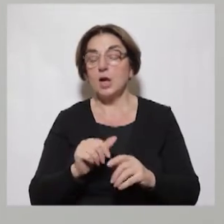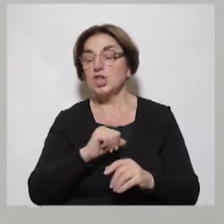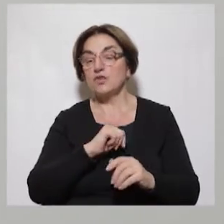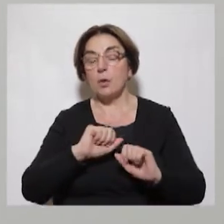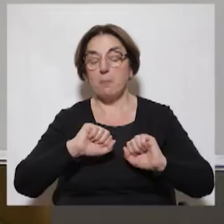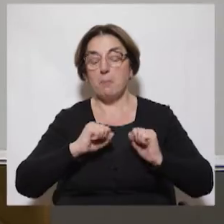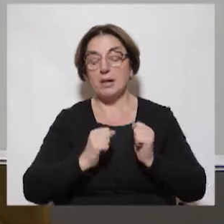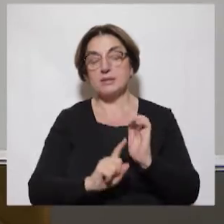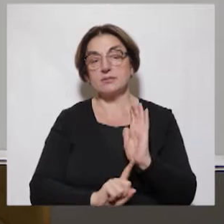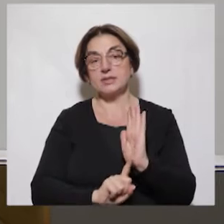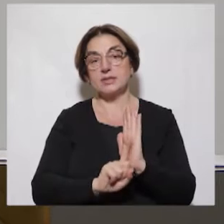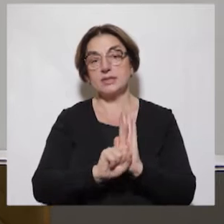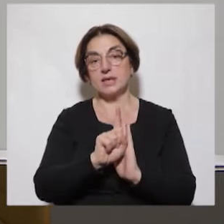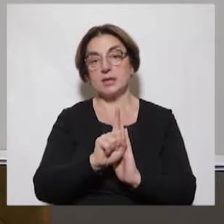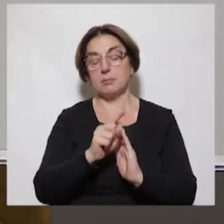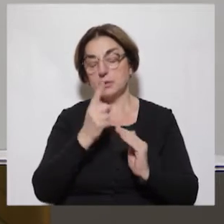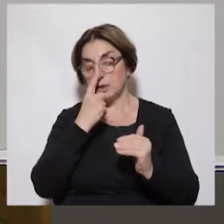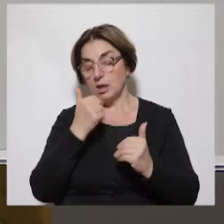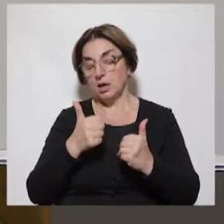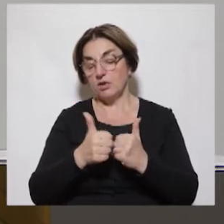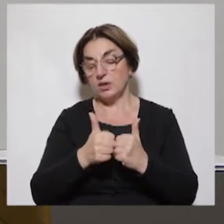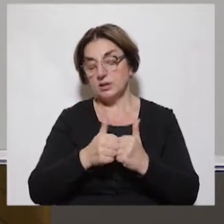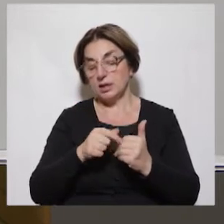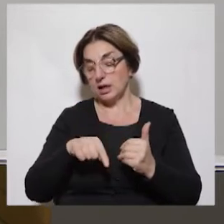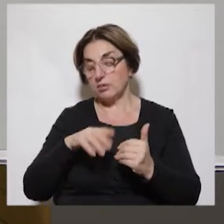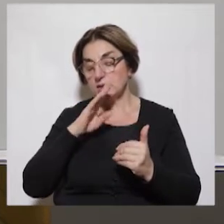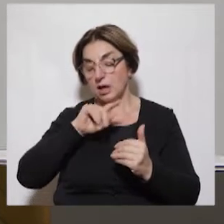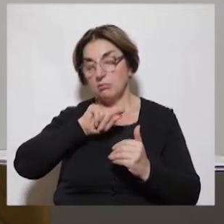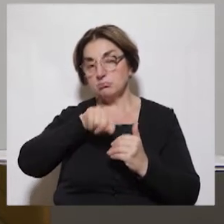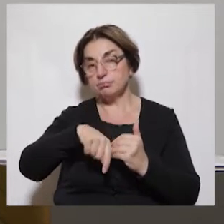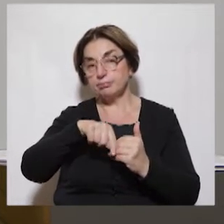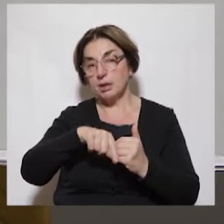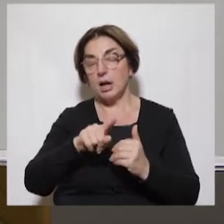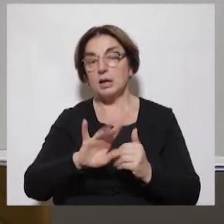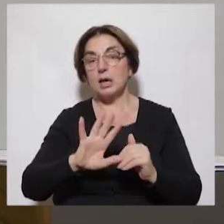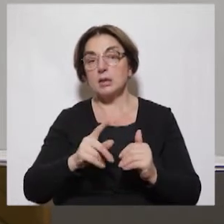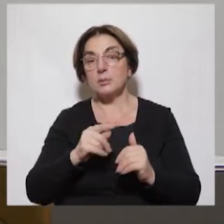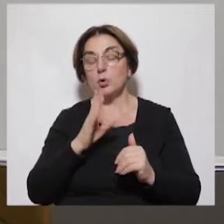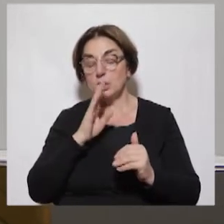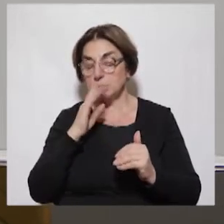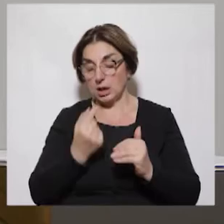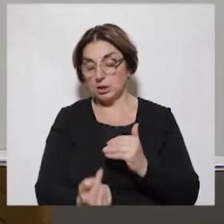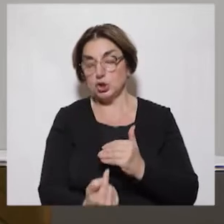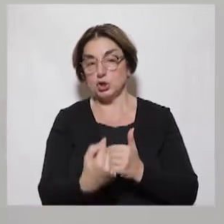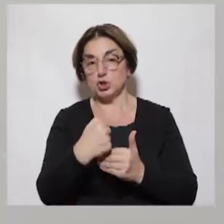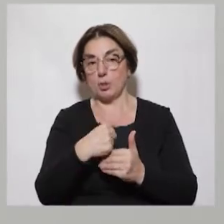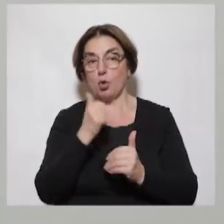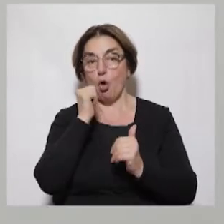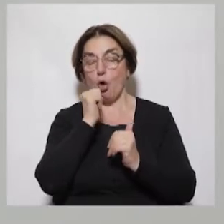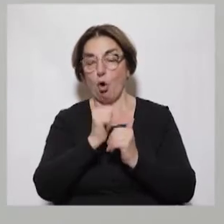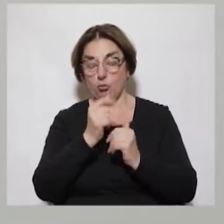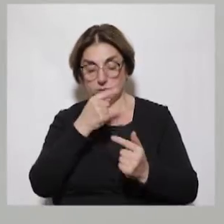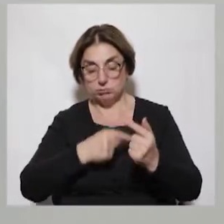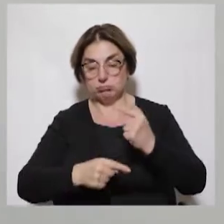მაცივრის დასაწყისიდან, საიდანაც ფაქტიურად მის გვერდიდან წყალი გამოედინება. თუმცა, ნახეთ რა ხდება. როდესაც წყალი შემოდის, მასში